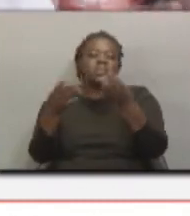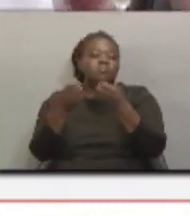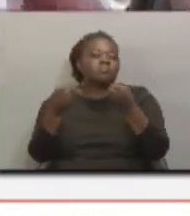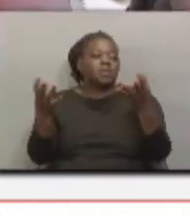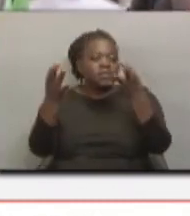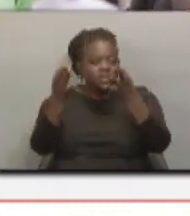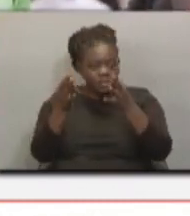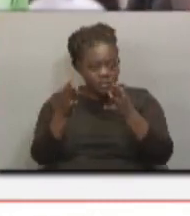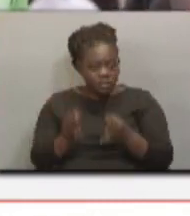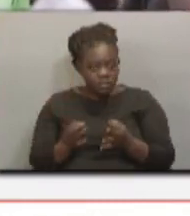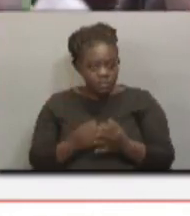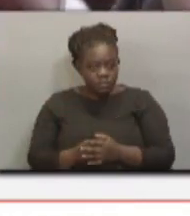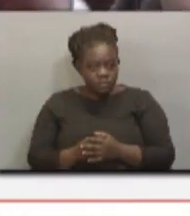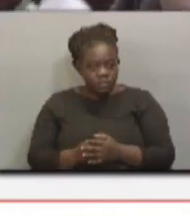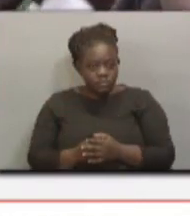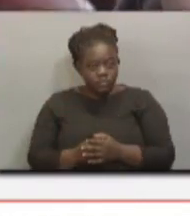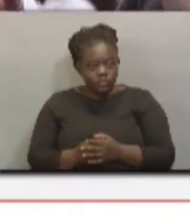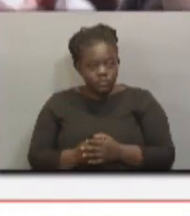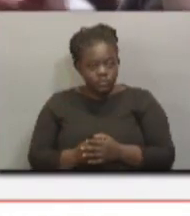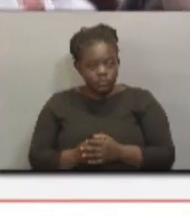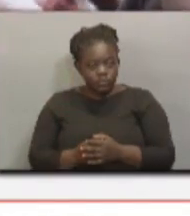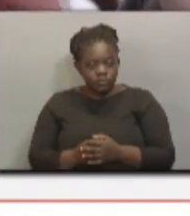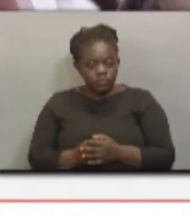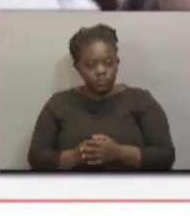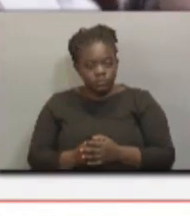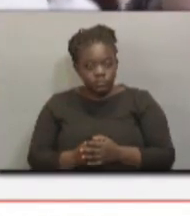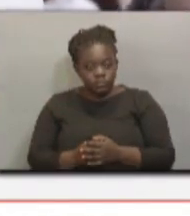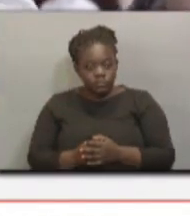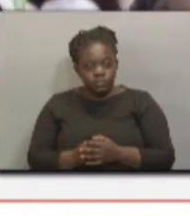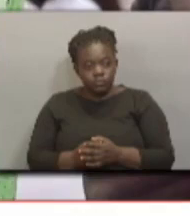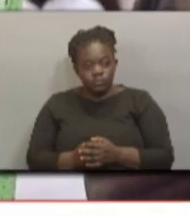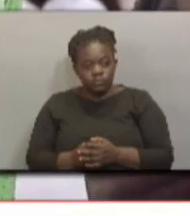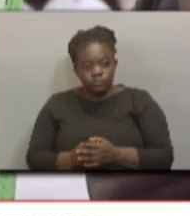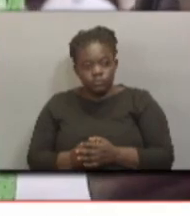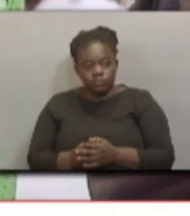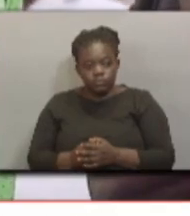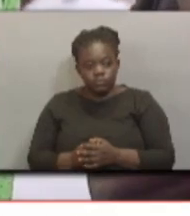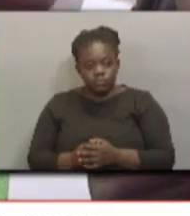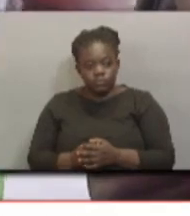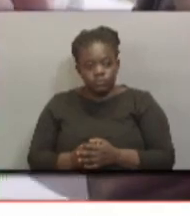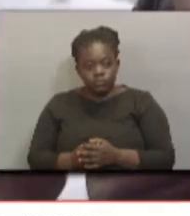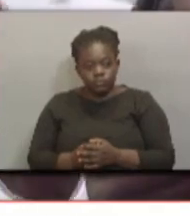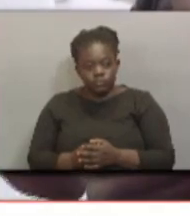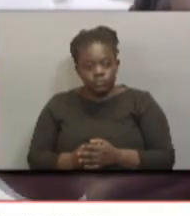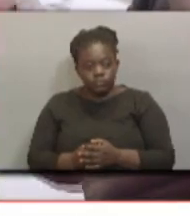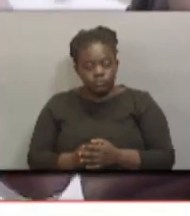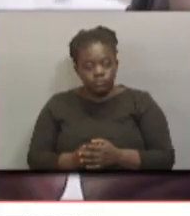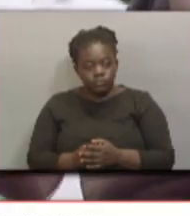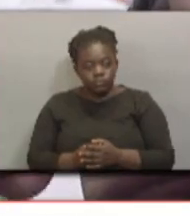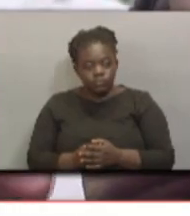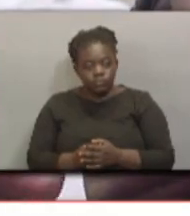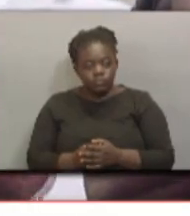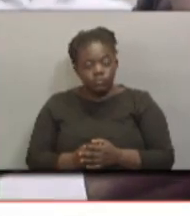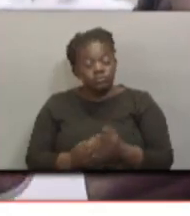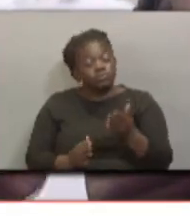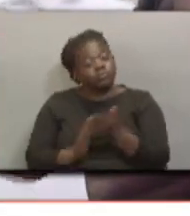byabaana zipline nje twakwegera kozi wuzi omuntu yebuzana ntula chakuzi nemba wakulu nensikirira